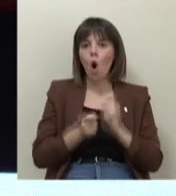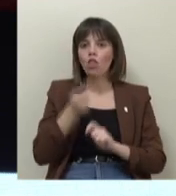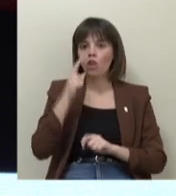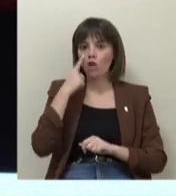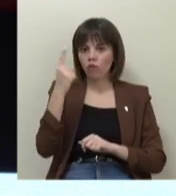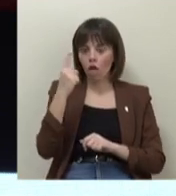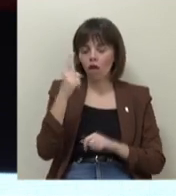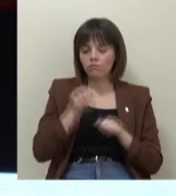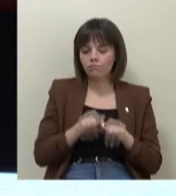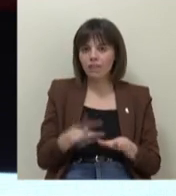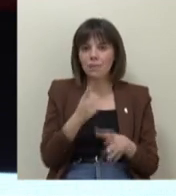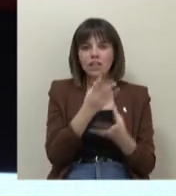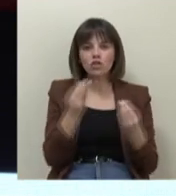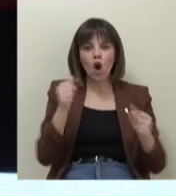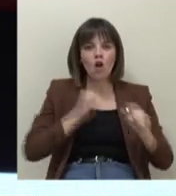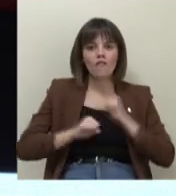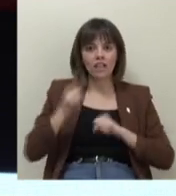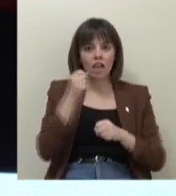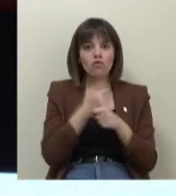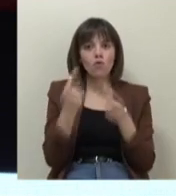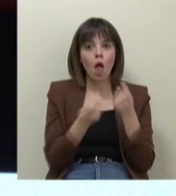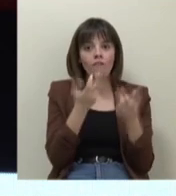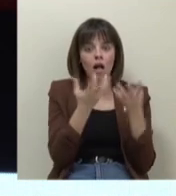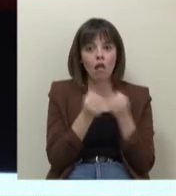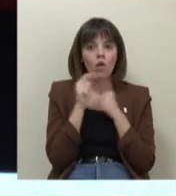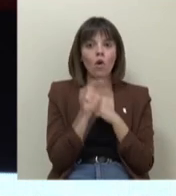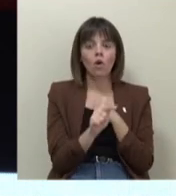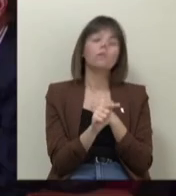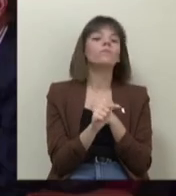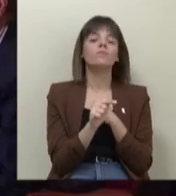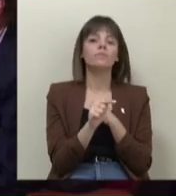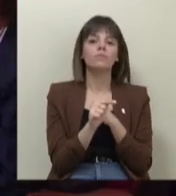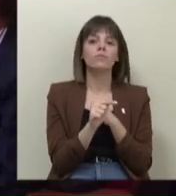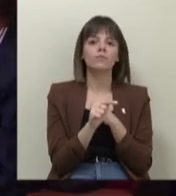koordinatörlüğü altında birçok üniversite bu işte görev alıyor.